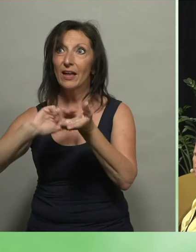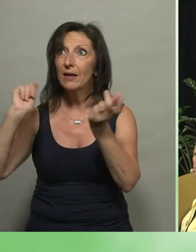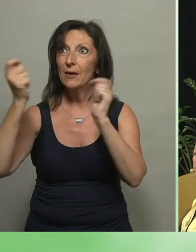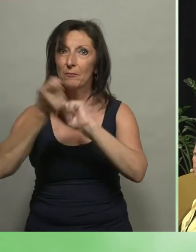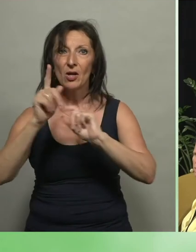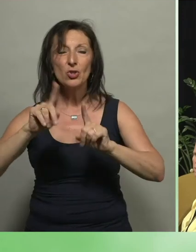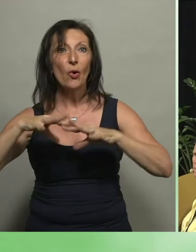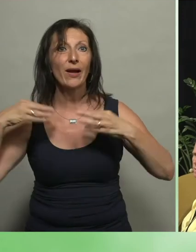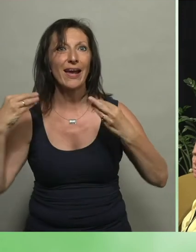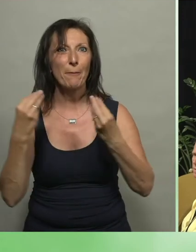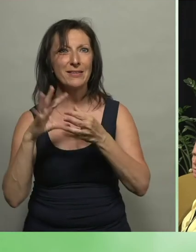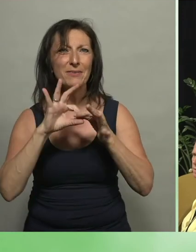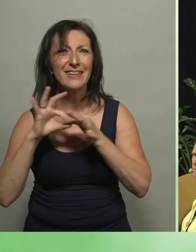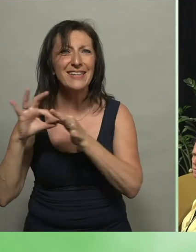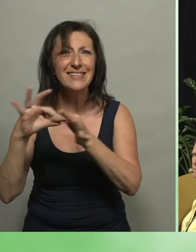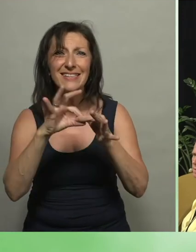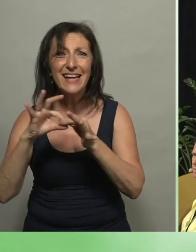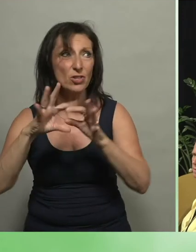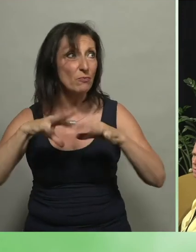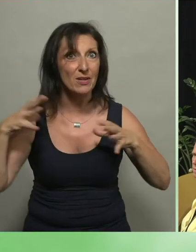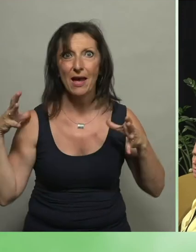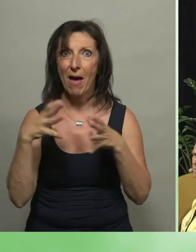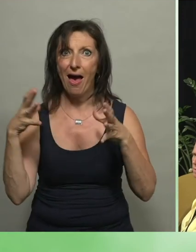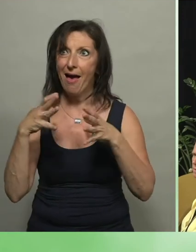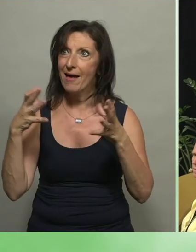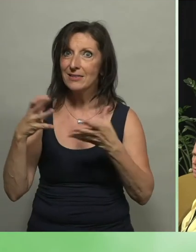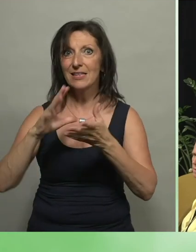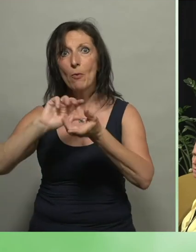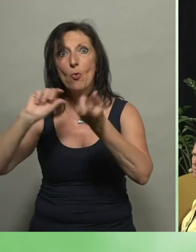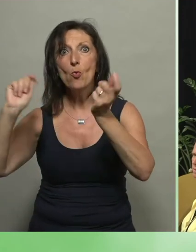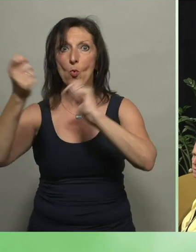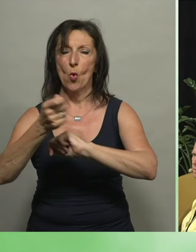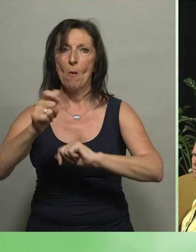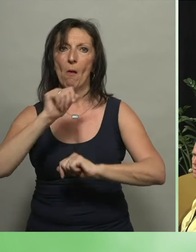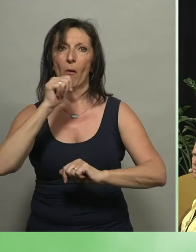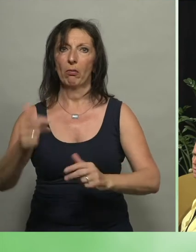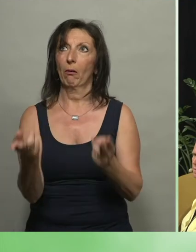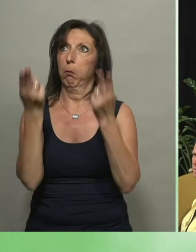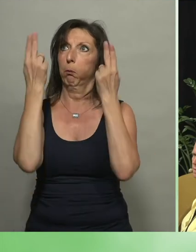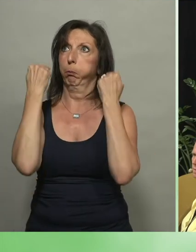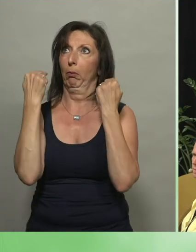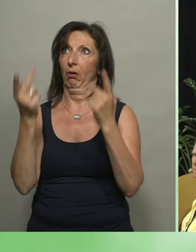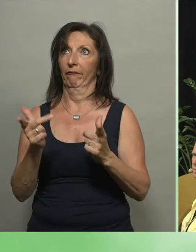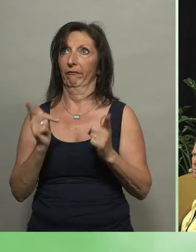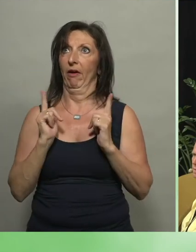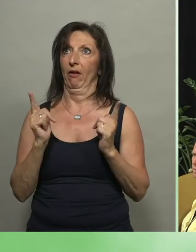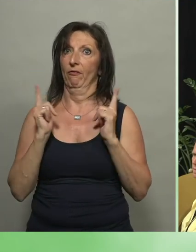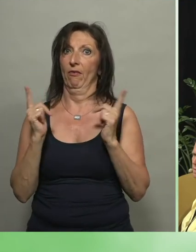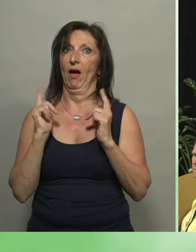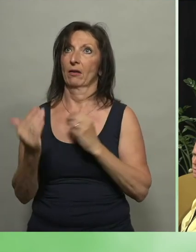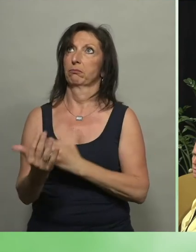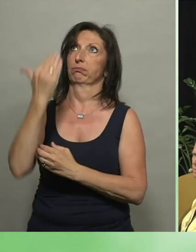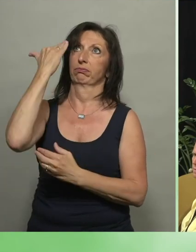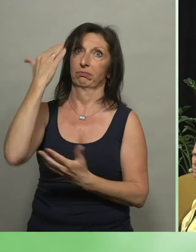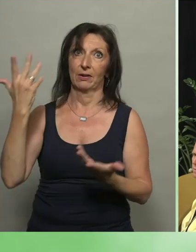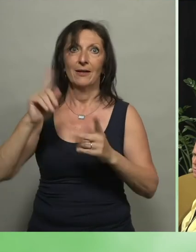sozial, gesellschaftlich gestaltet wird und nicht irgendwie erlitten wird und praktisch als etwas angesehen